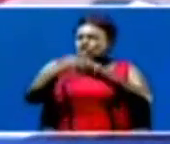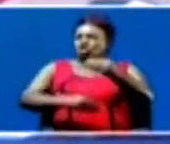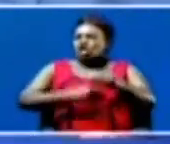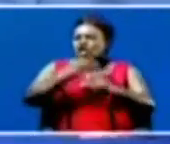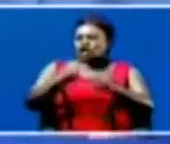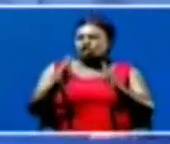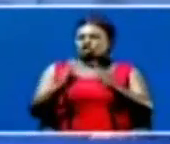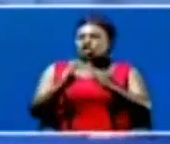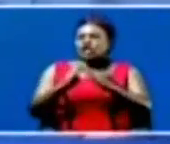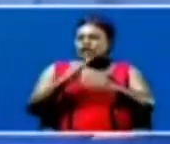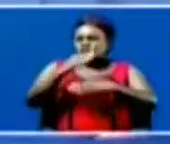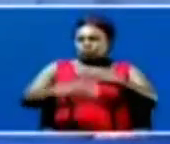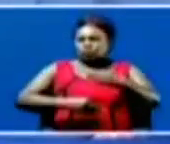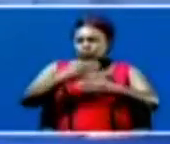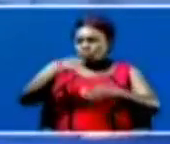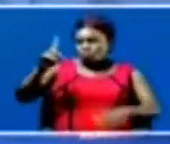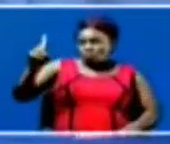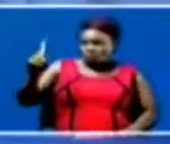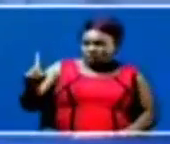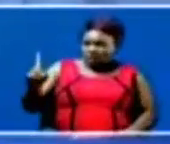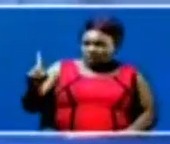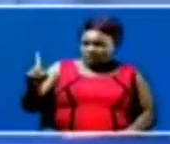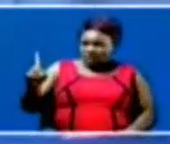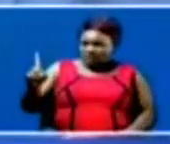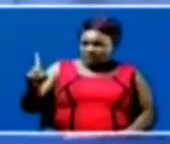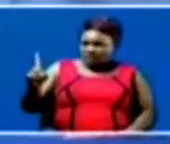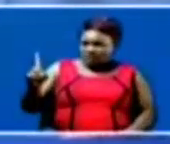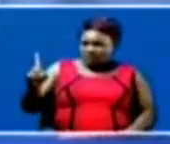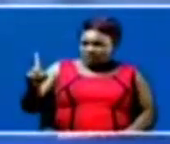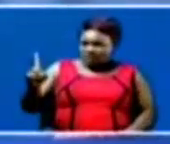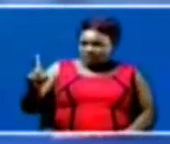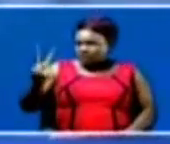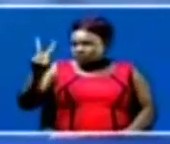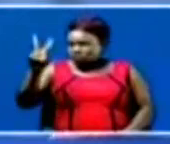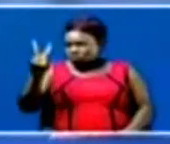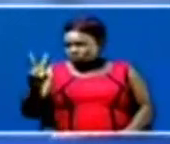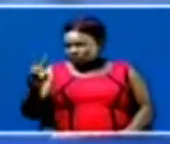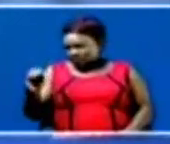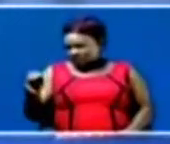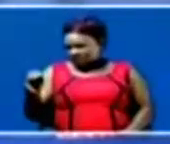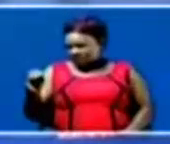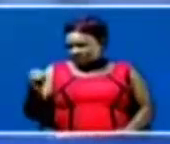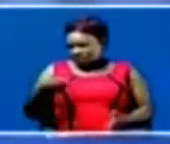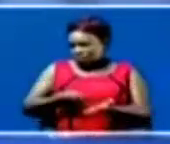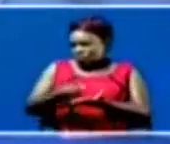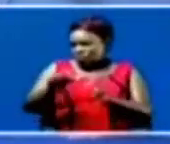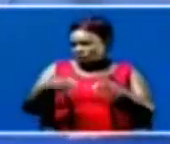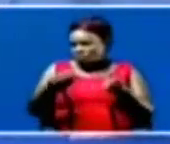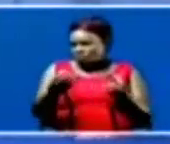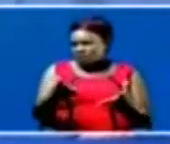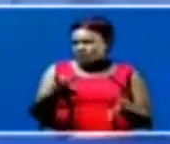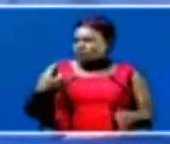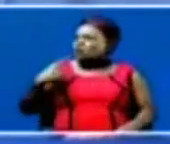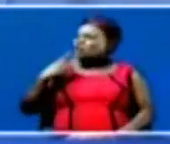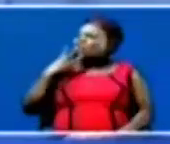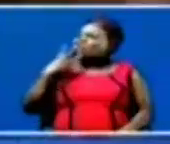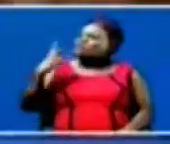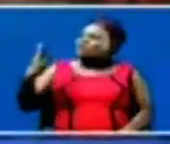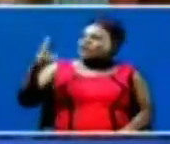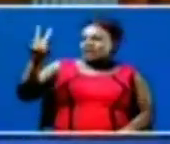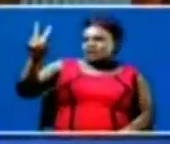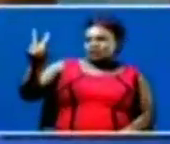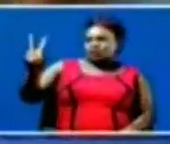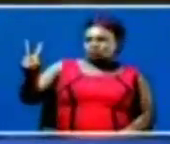paper, moja, roll moja, ile kitu ambayo inagharimu shilingi 20 inanunuliwa kwa shilingi